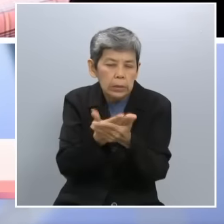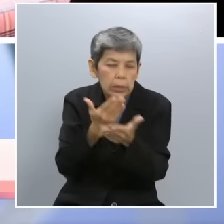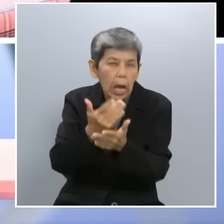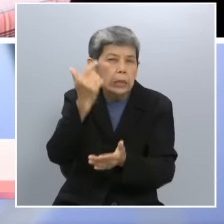JA